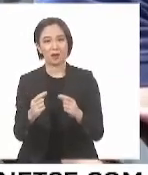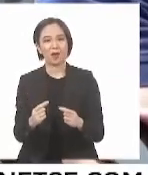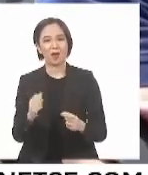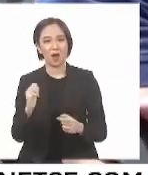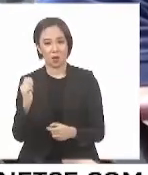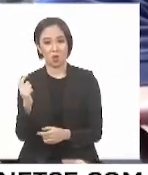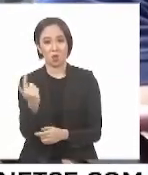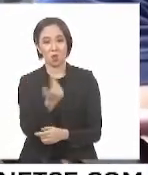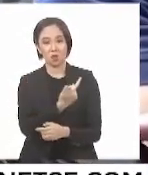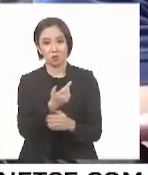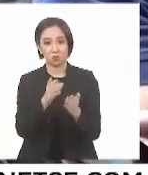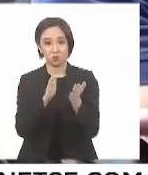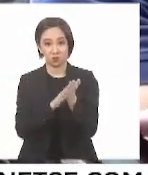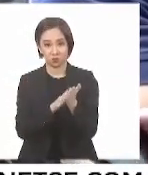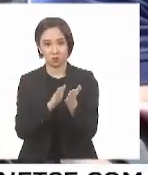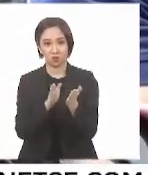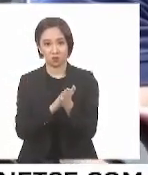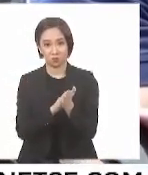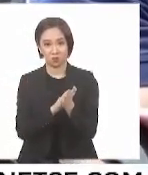ang ating